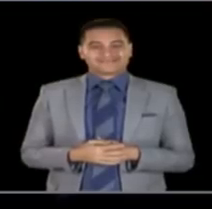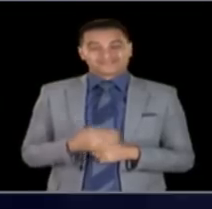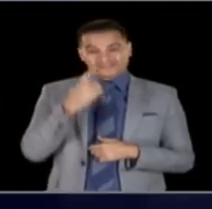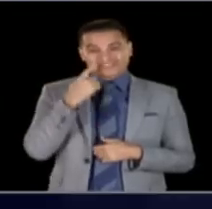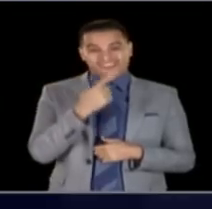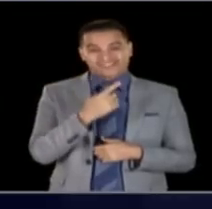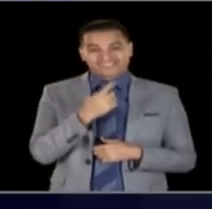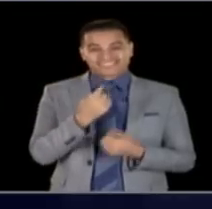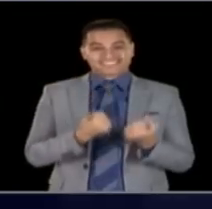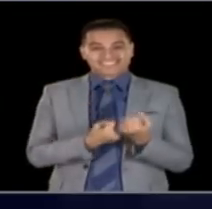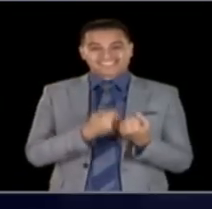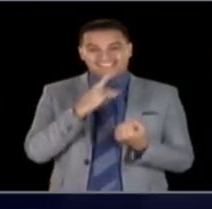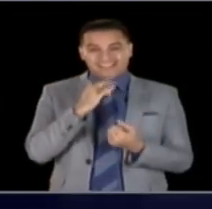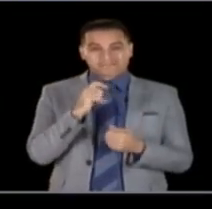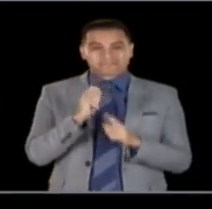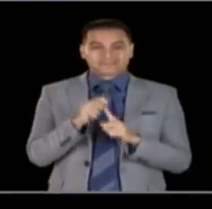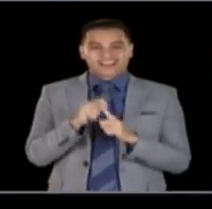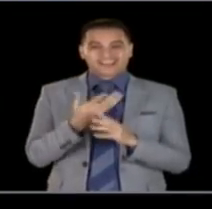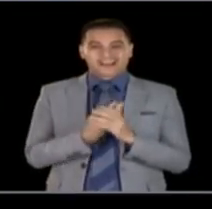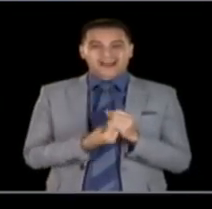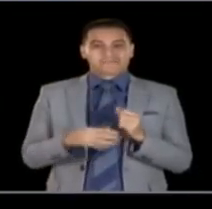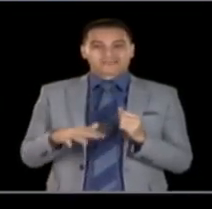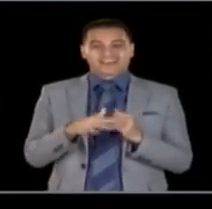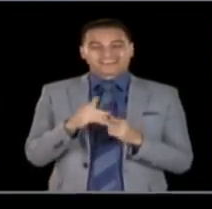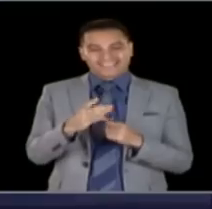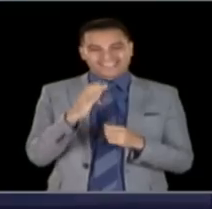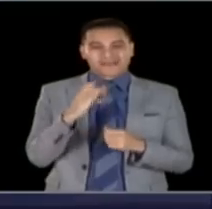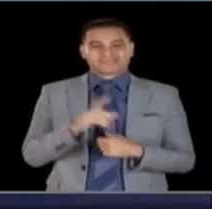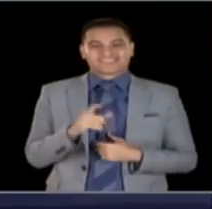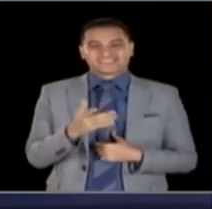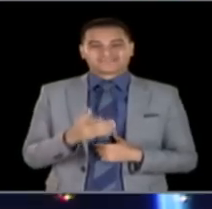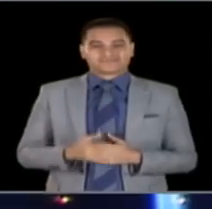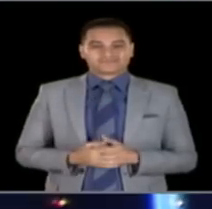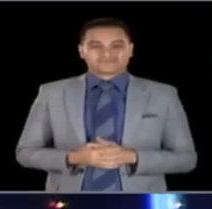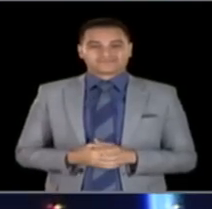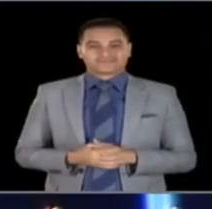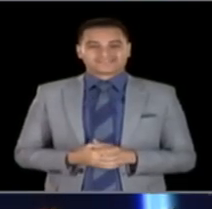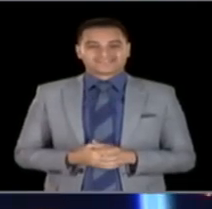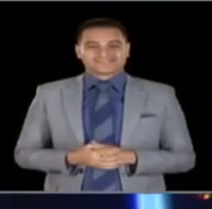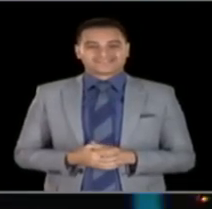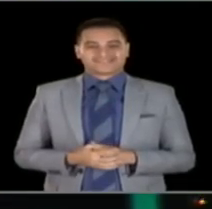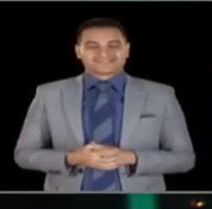شايف؟ دايما بتصلح مشكلة الأبناء. إجابة صحيحة.